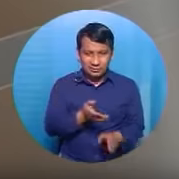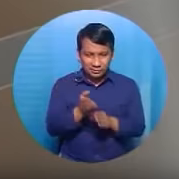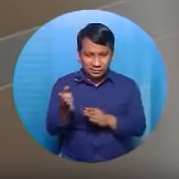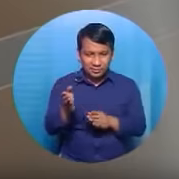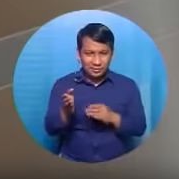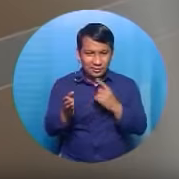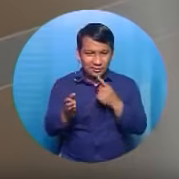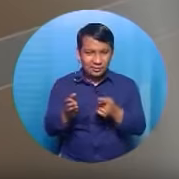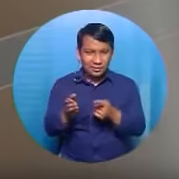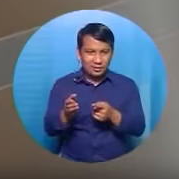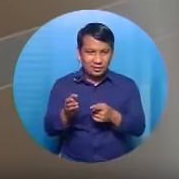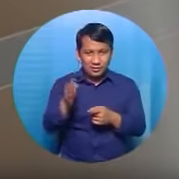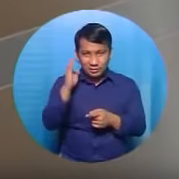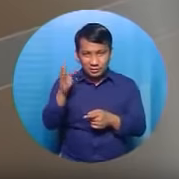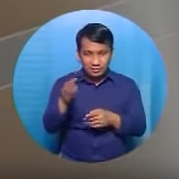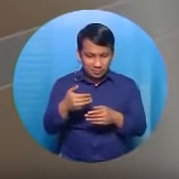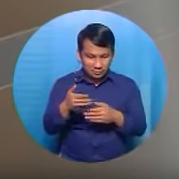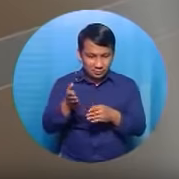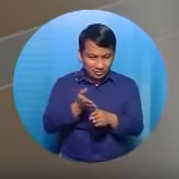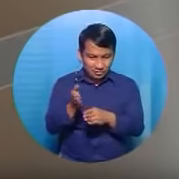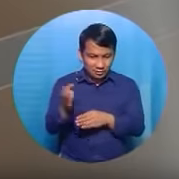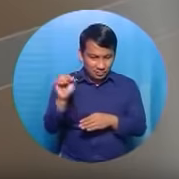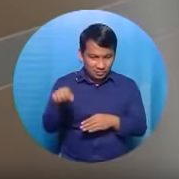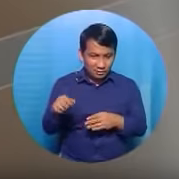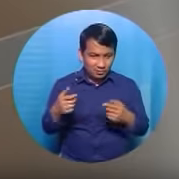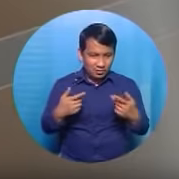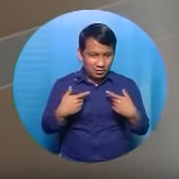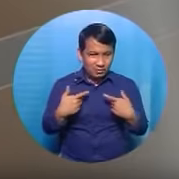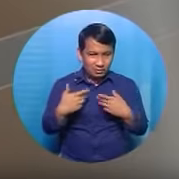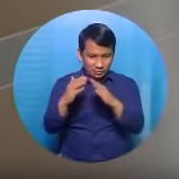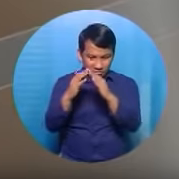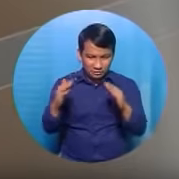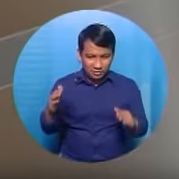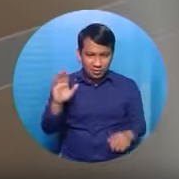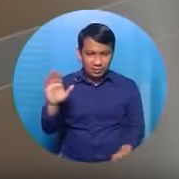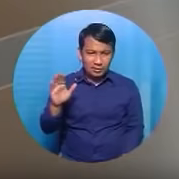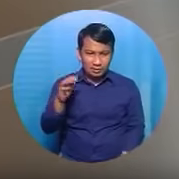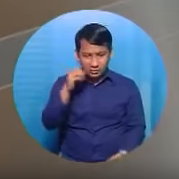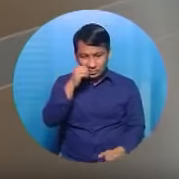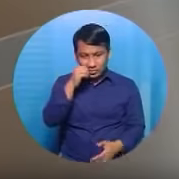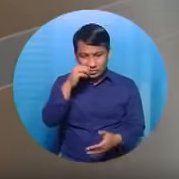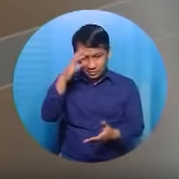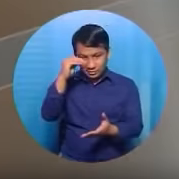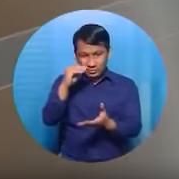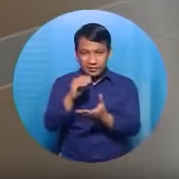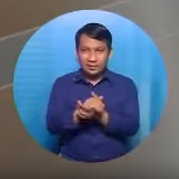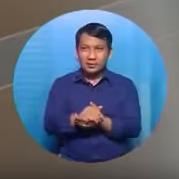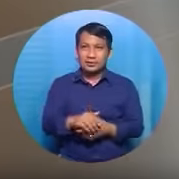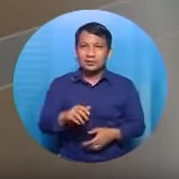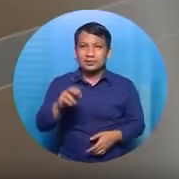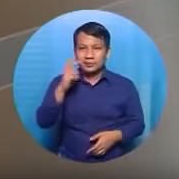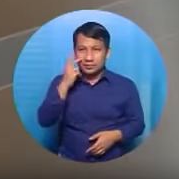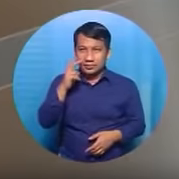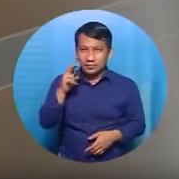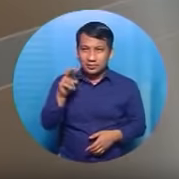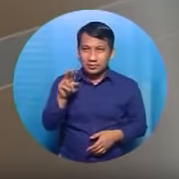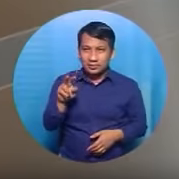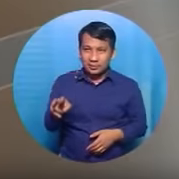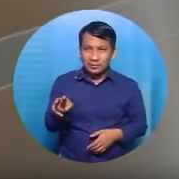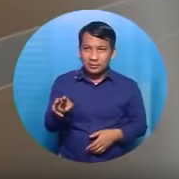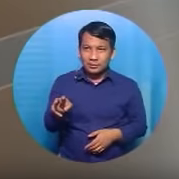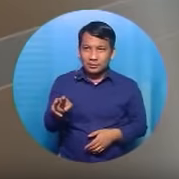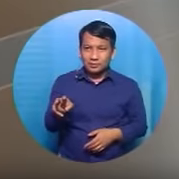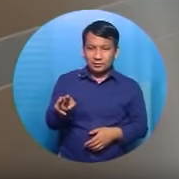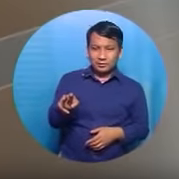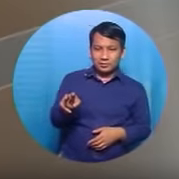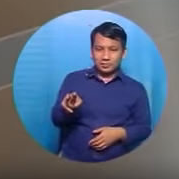tayo, kuya, doon po, doon sa unahan po. Doon po kasi yung bahay ng kabit. Oh. Ayun po, parang sabi